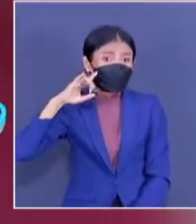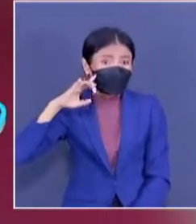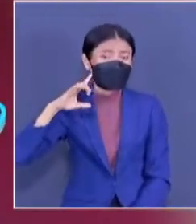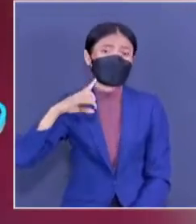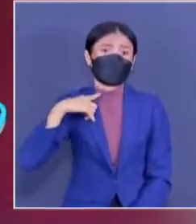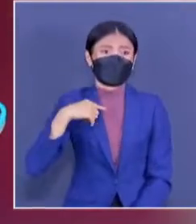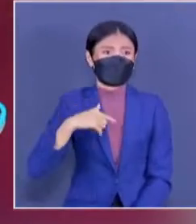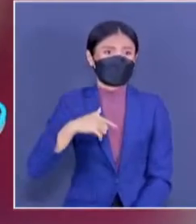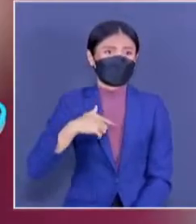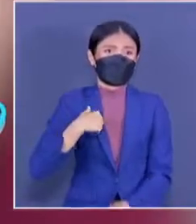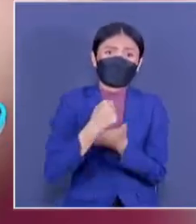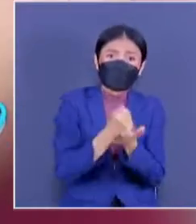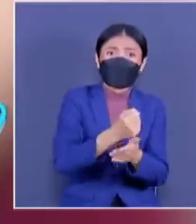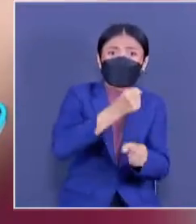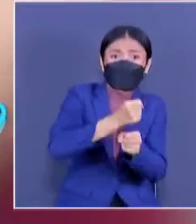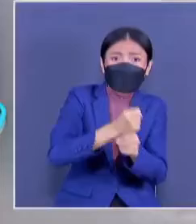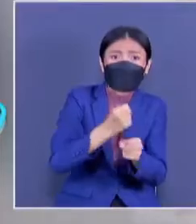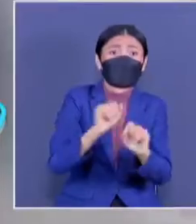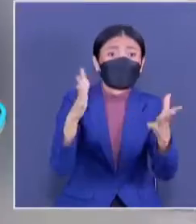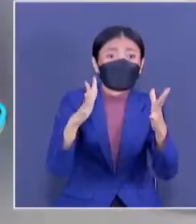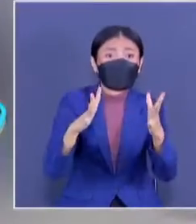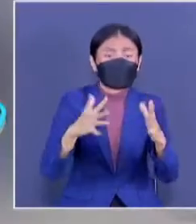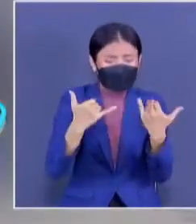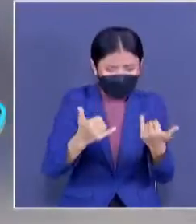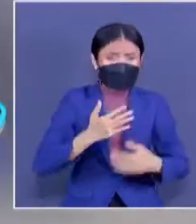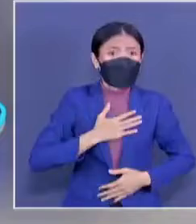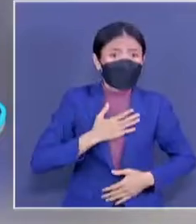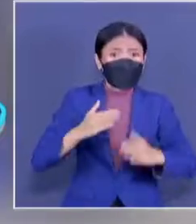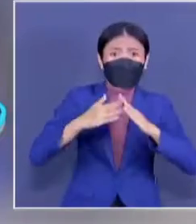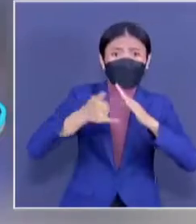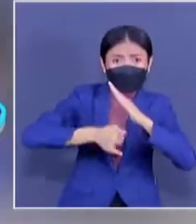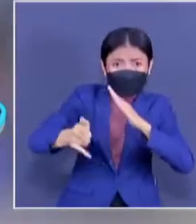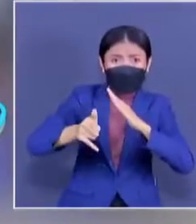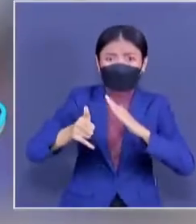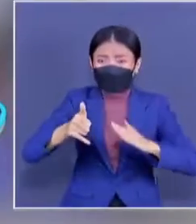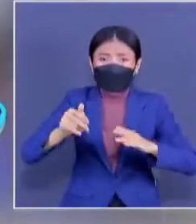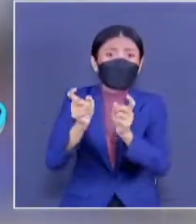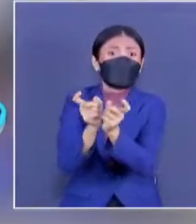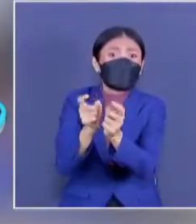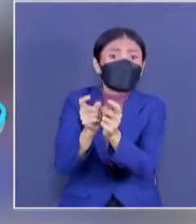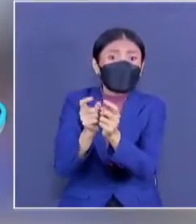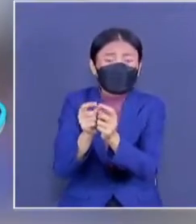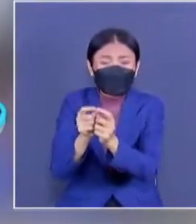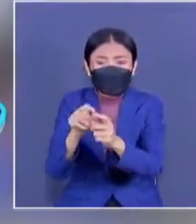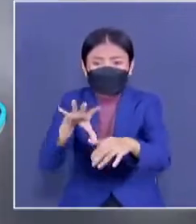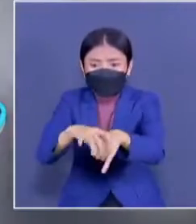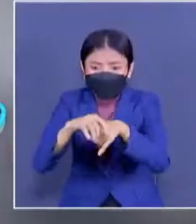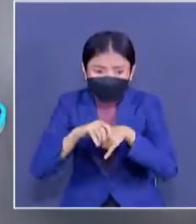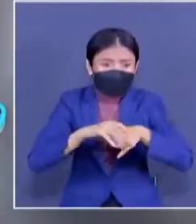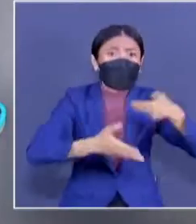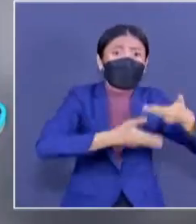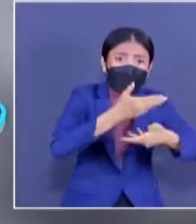านทั้งที่น้องก็บอกว่าทุกวันนี้หนูก็ออกไปช่วยหาหนูนาแล้วก็เอาไปขายได้เงินมาวันละ100บาทบ้